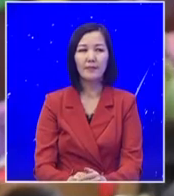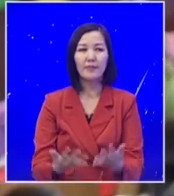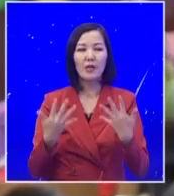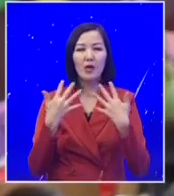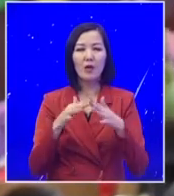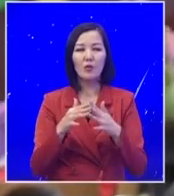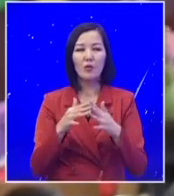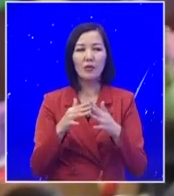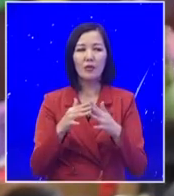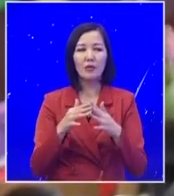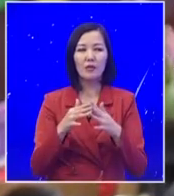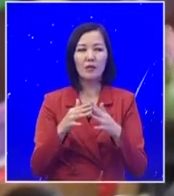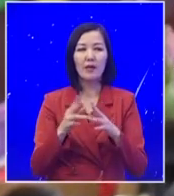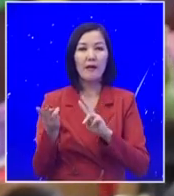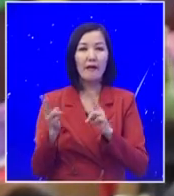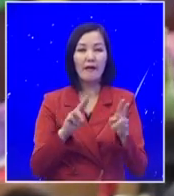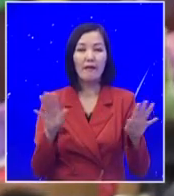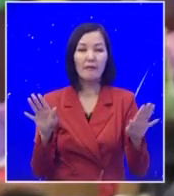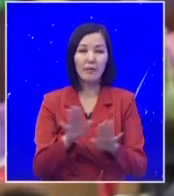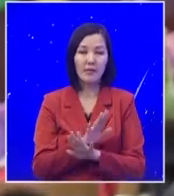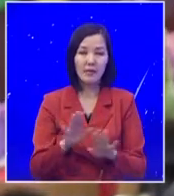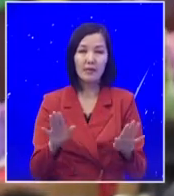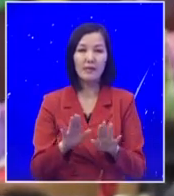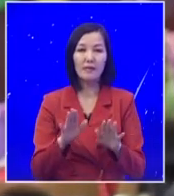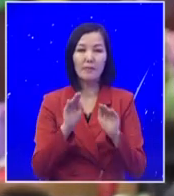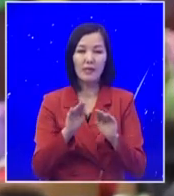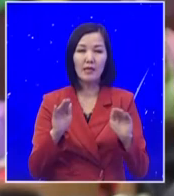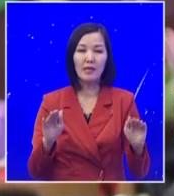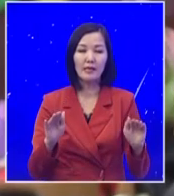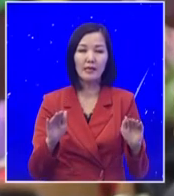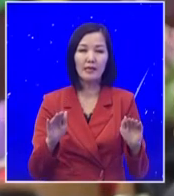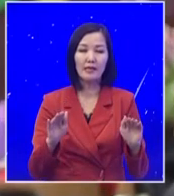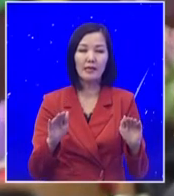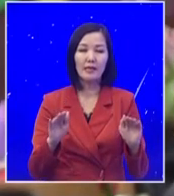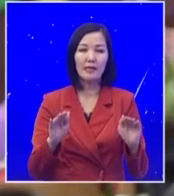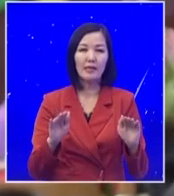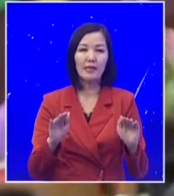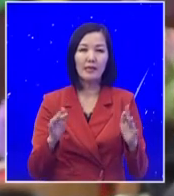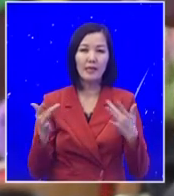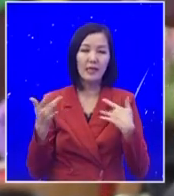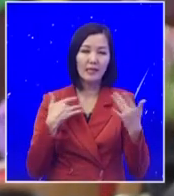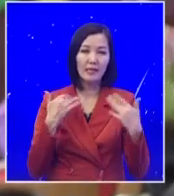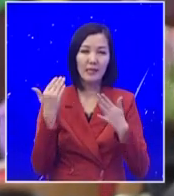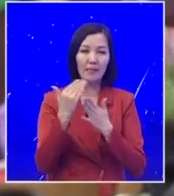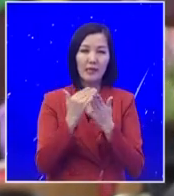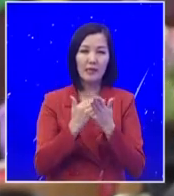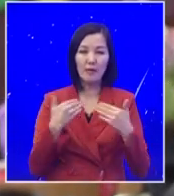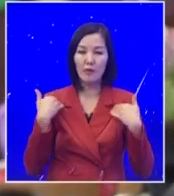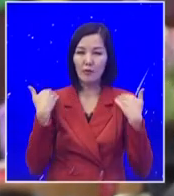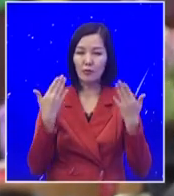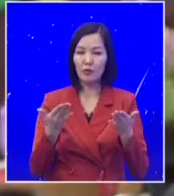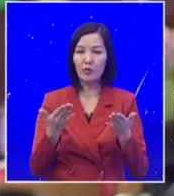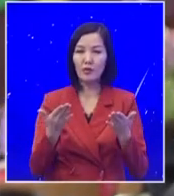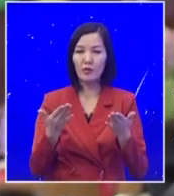Ауылдың сол өнері бар, азаматтардың өнерін халық көрсін деп тамашалап, сол үшін арнайы